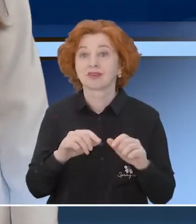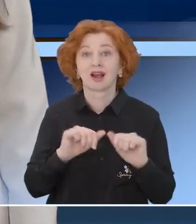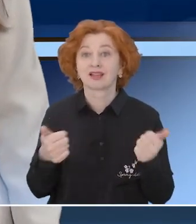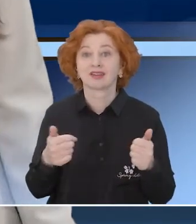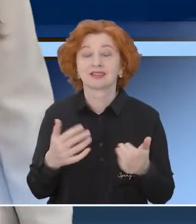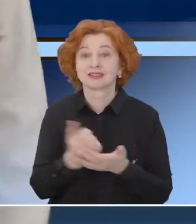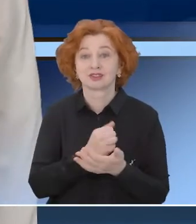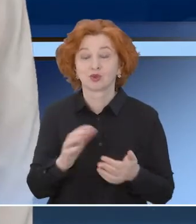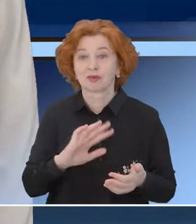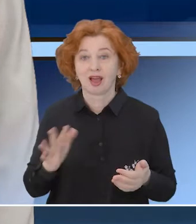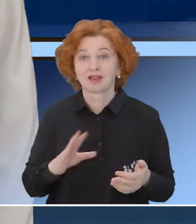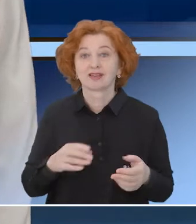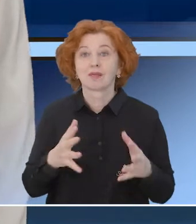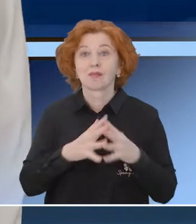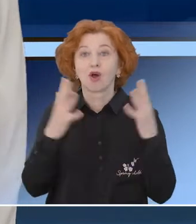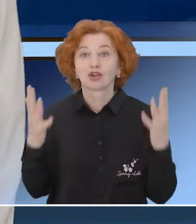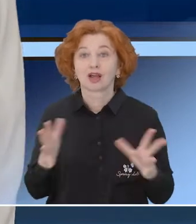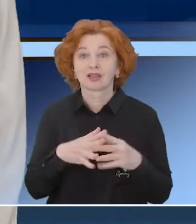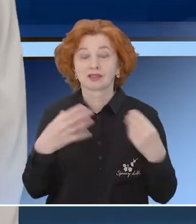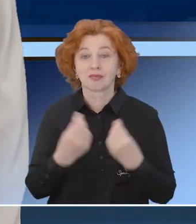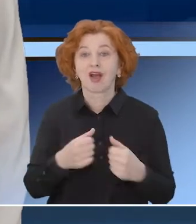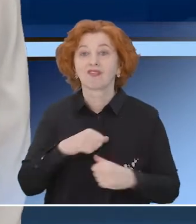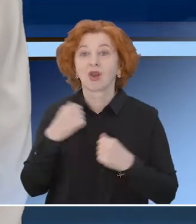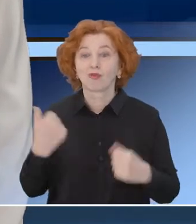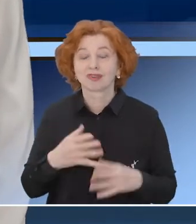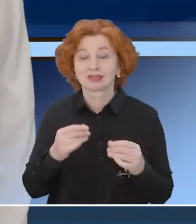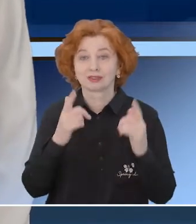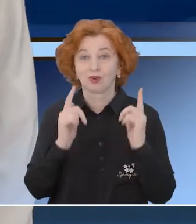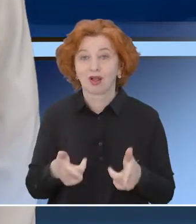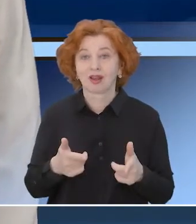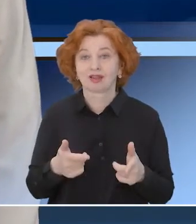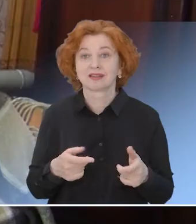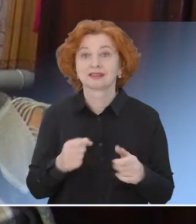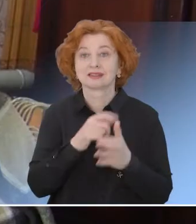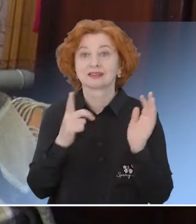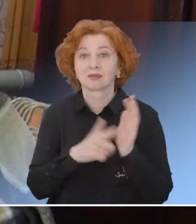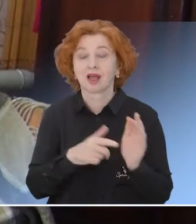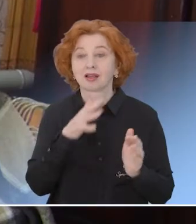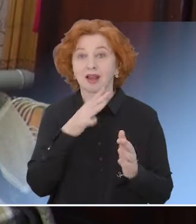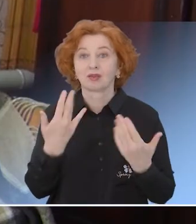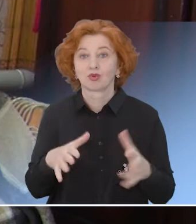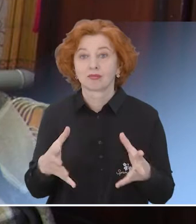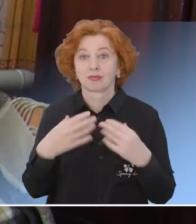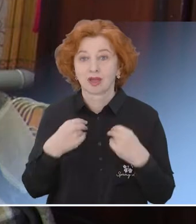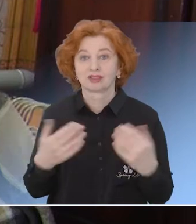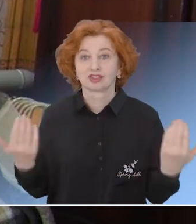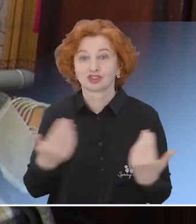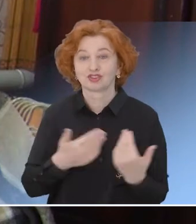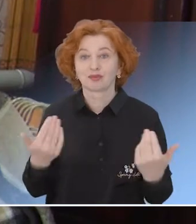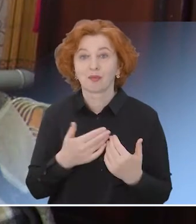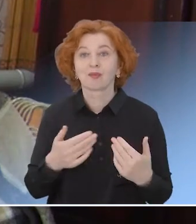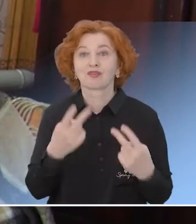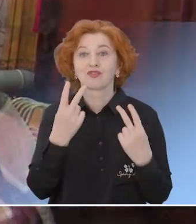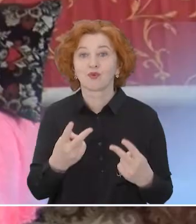донская пара не собирается. Вся большая семья живет в любви и согласии. 17 лет совместной жизни Оксане